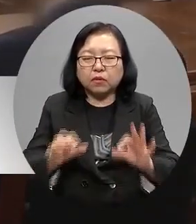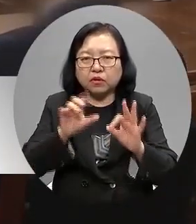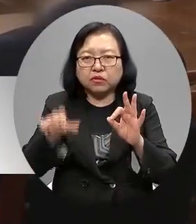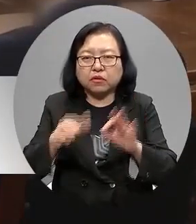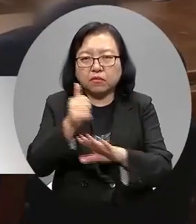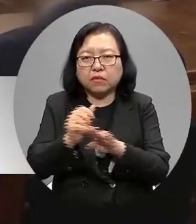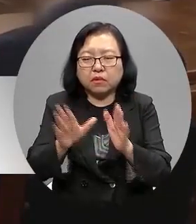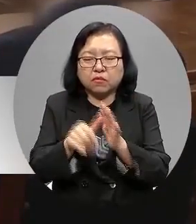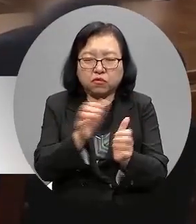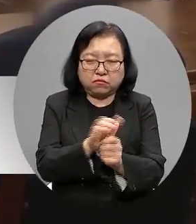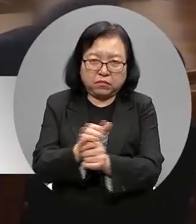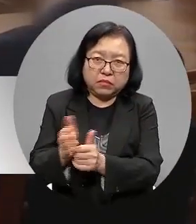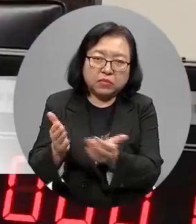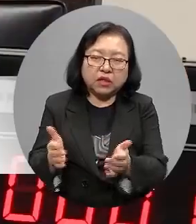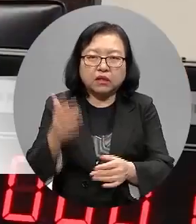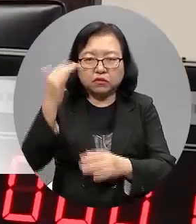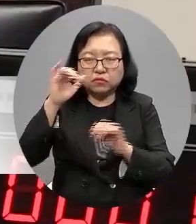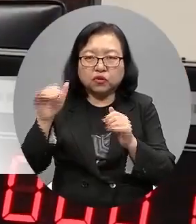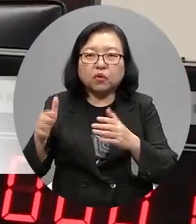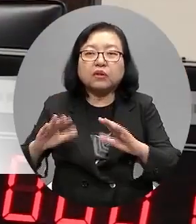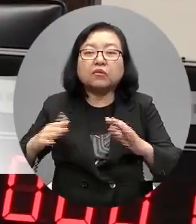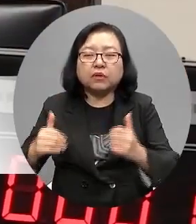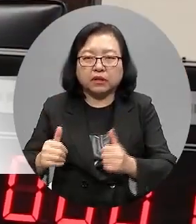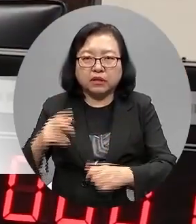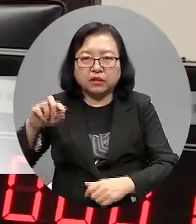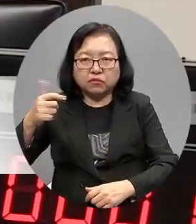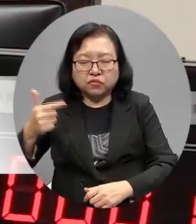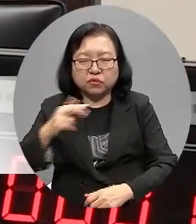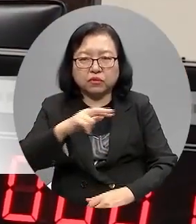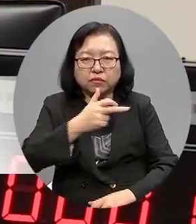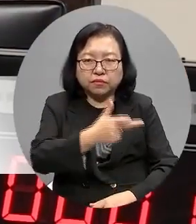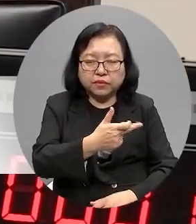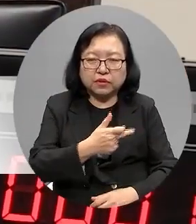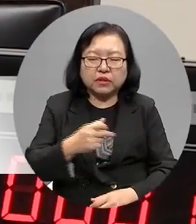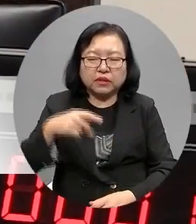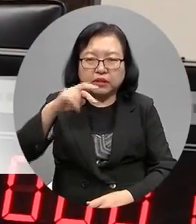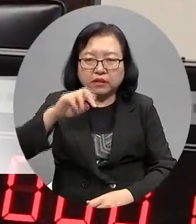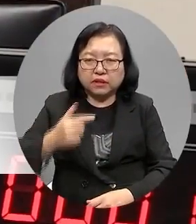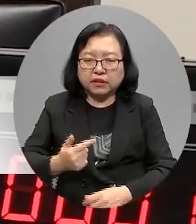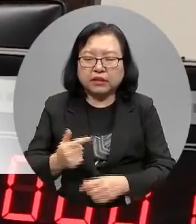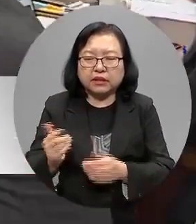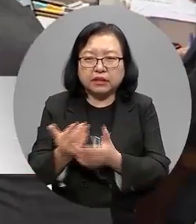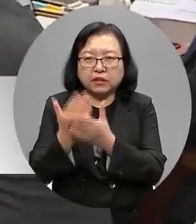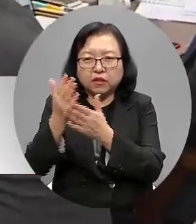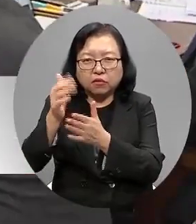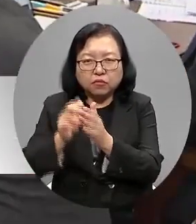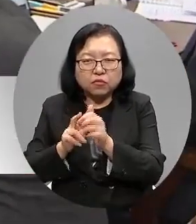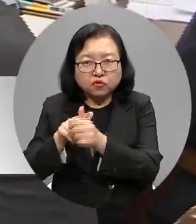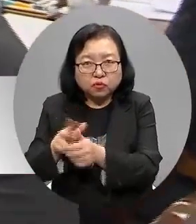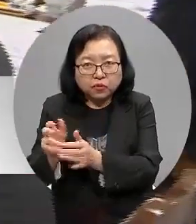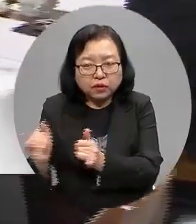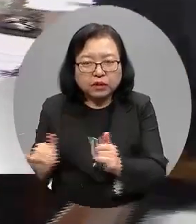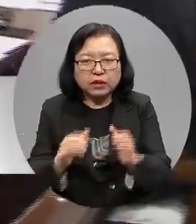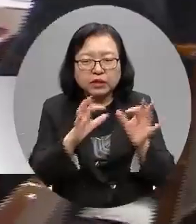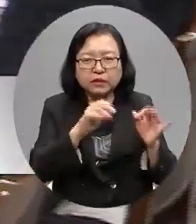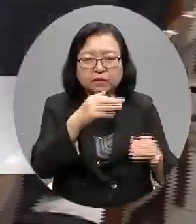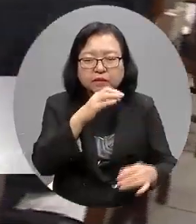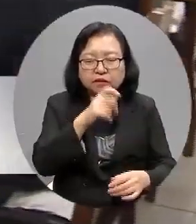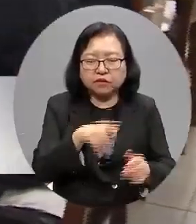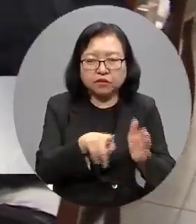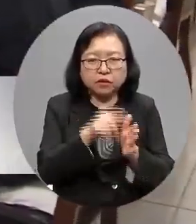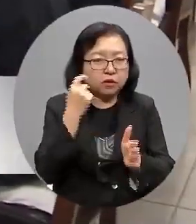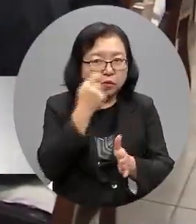충청북도 의회는 오는 16일과 17일 신영근 기업 진흥원장 후보자와 김창순